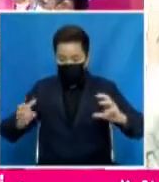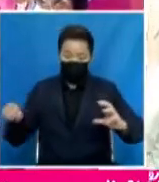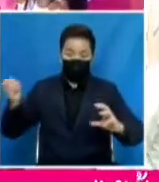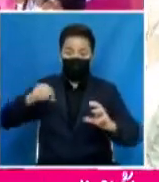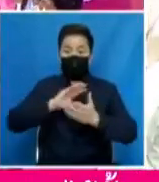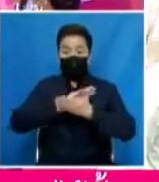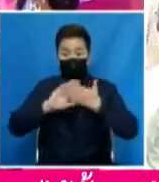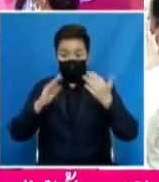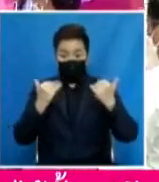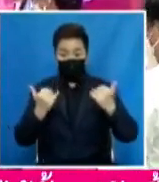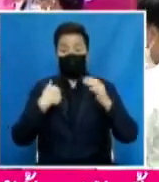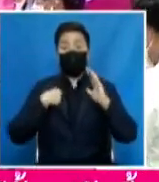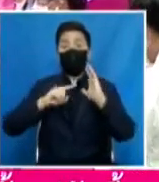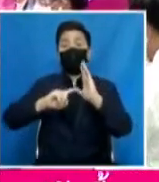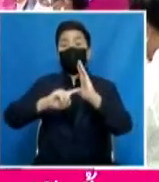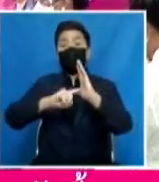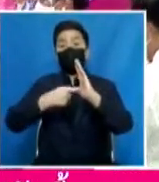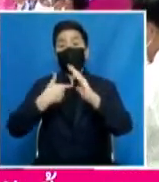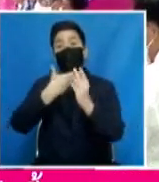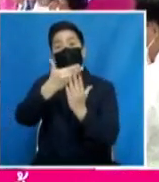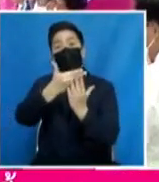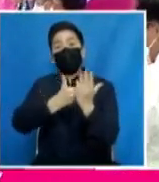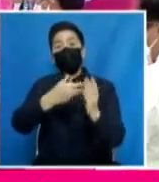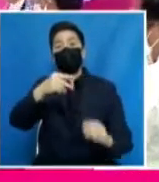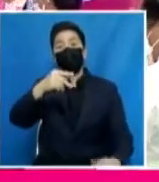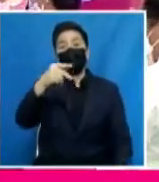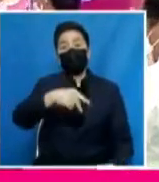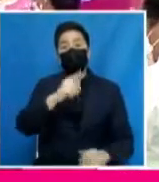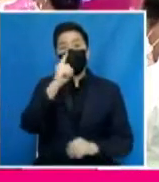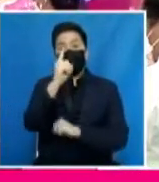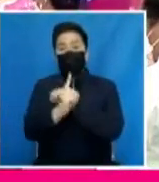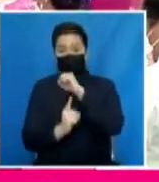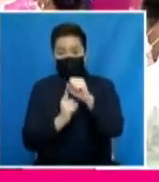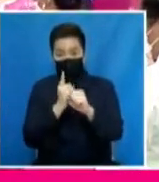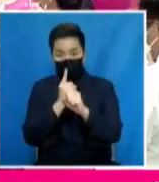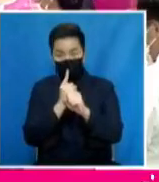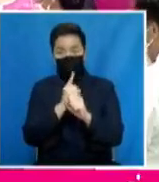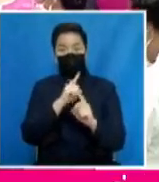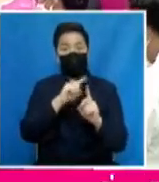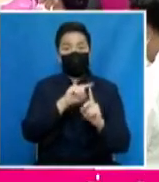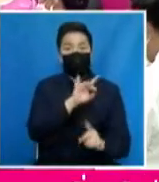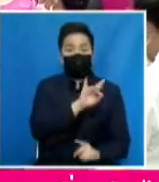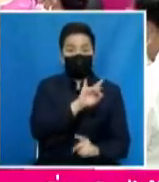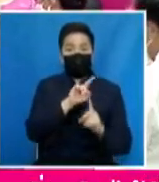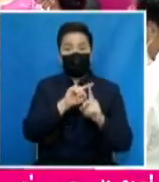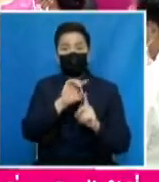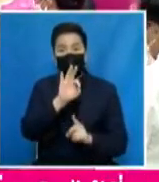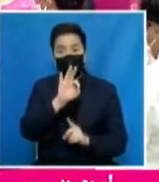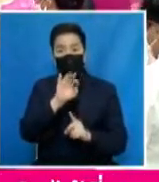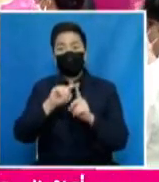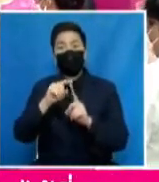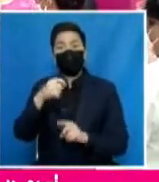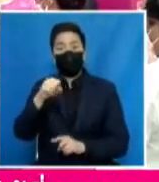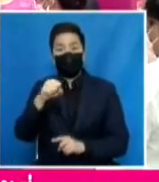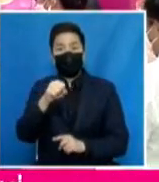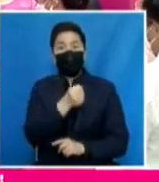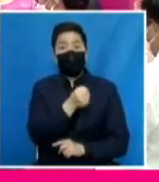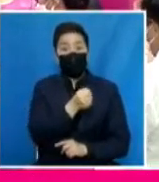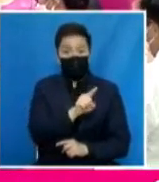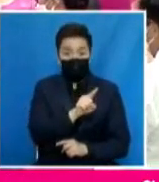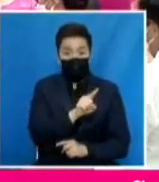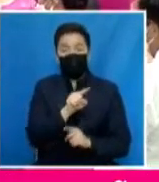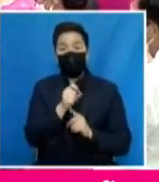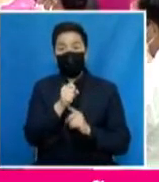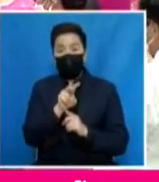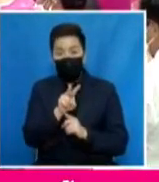านผู้มีเกียรติคะการออกรางวัลสลากออมสินพิเศษ1ปีงวดที่8งวดที่9งวดที่10งวดที่11งว